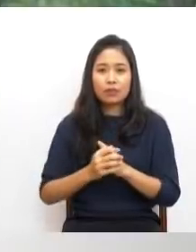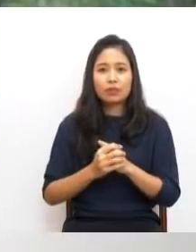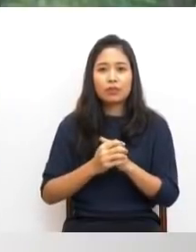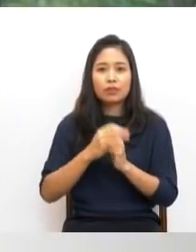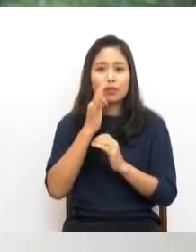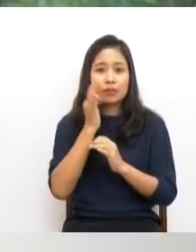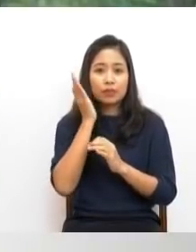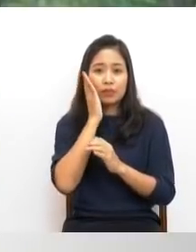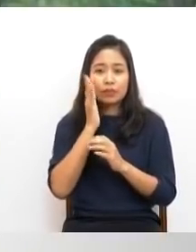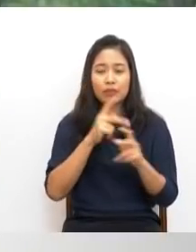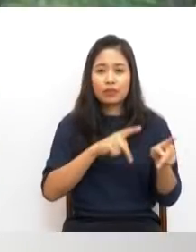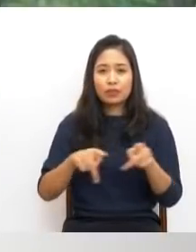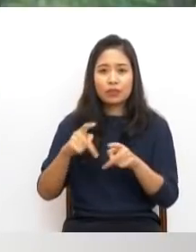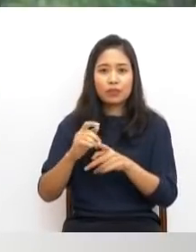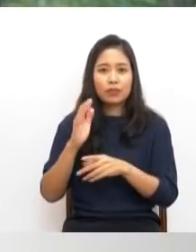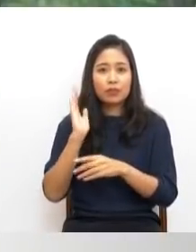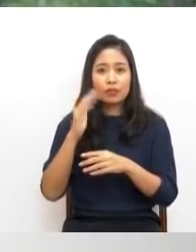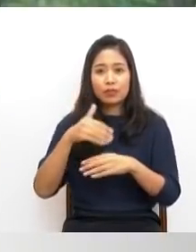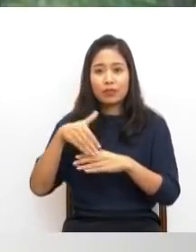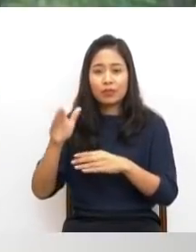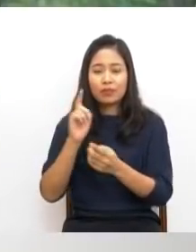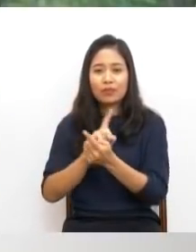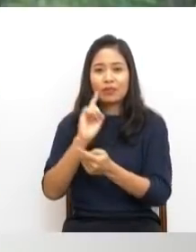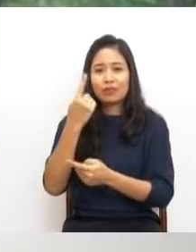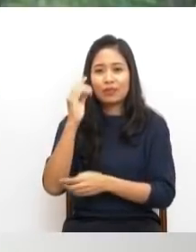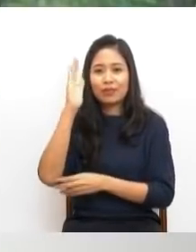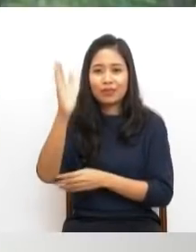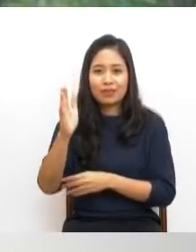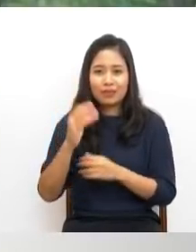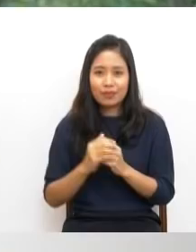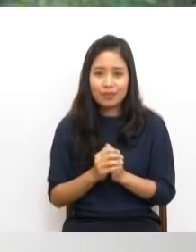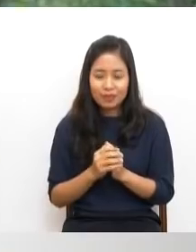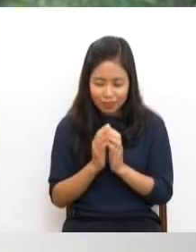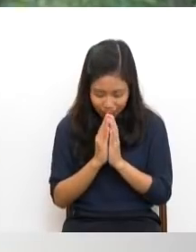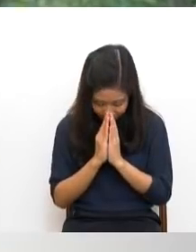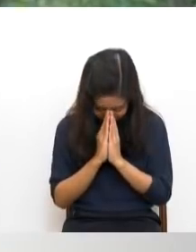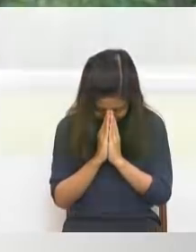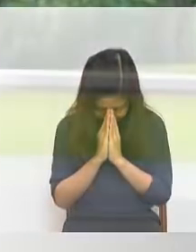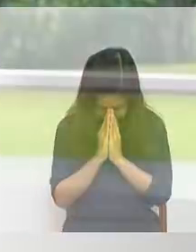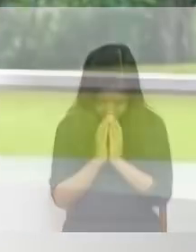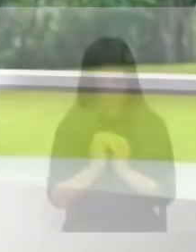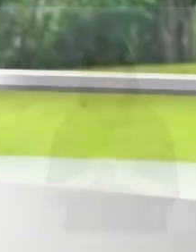ามือและดิฉันสุวิมลอินทรีย์ต้องลากันไปก่อนพบกันใหม่สัปดาห์หน้าสวัสดีค่ะ